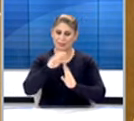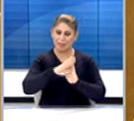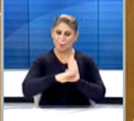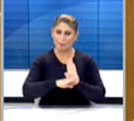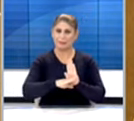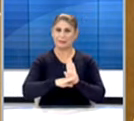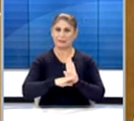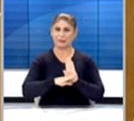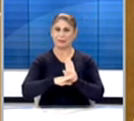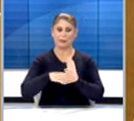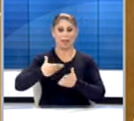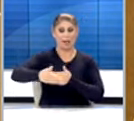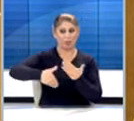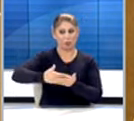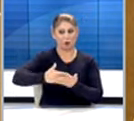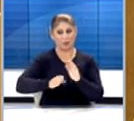δεξιά.